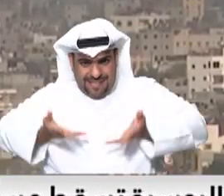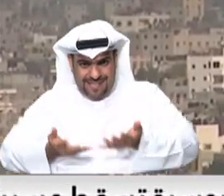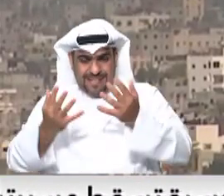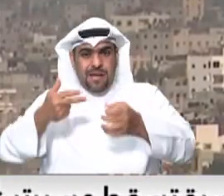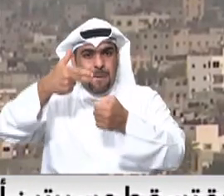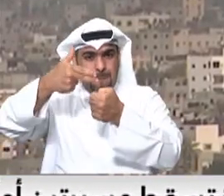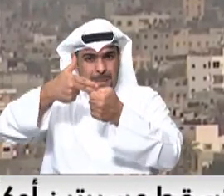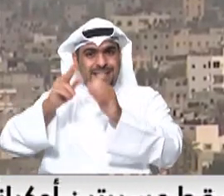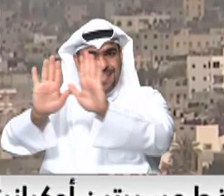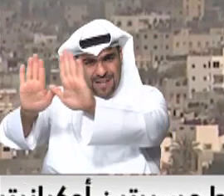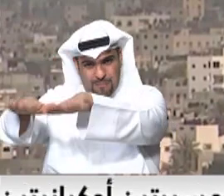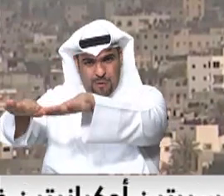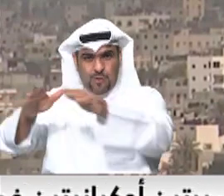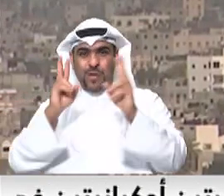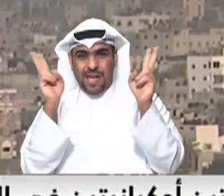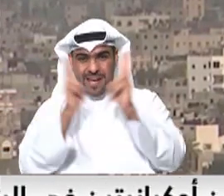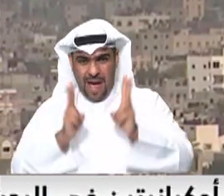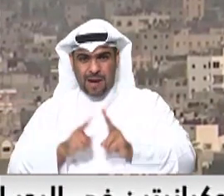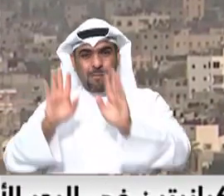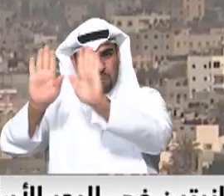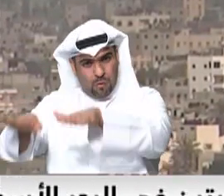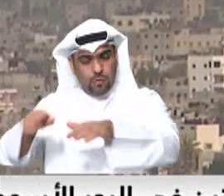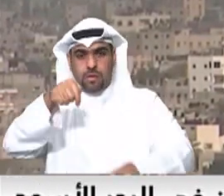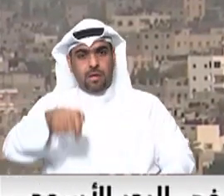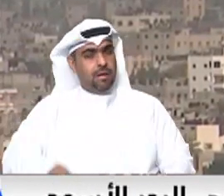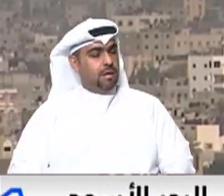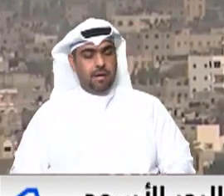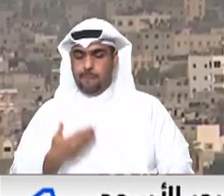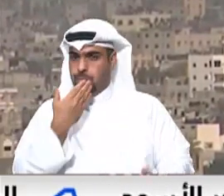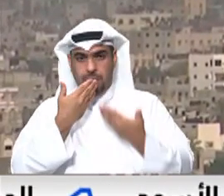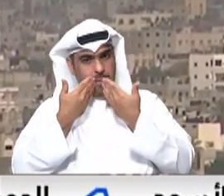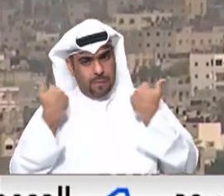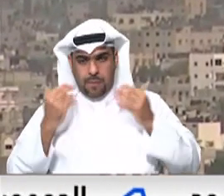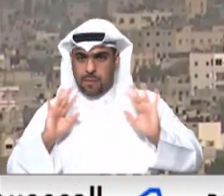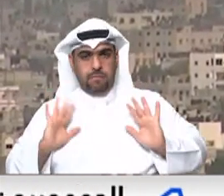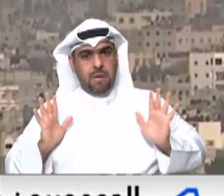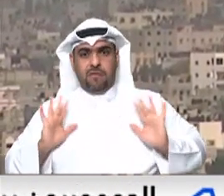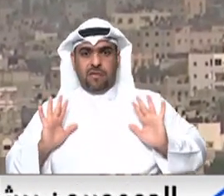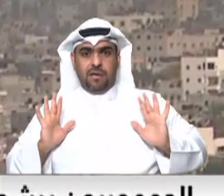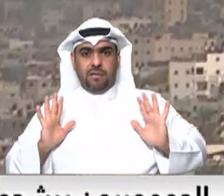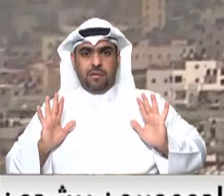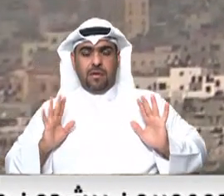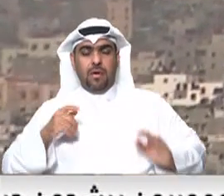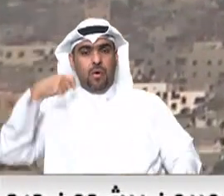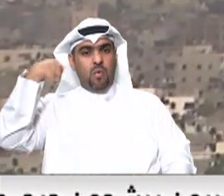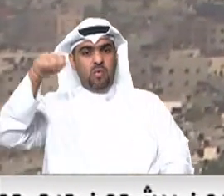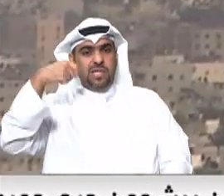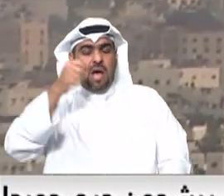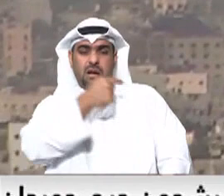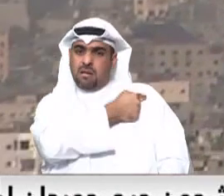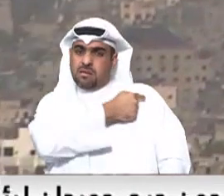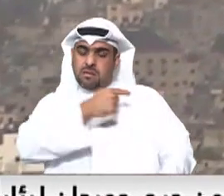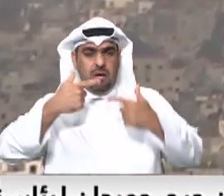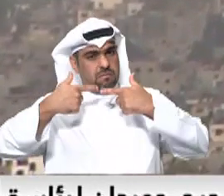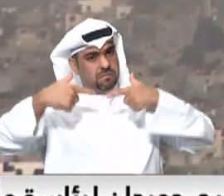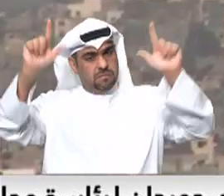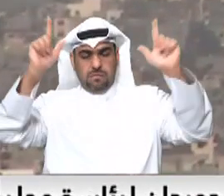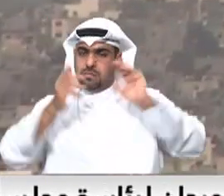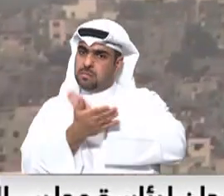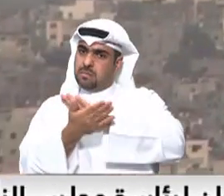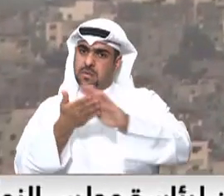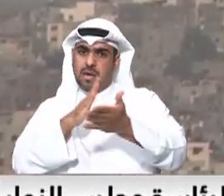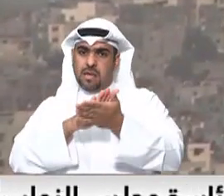ونقوص الخطر سيدق، هو بالفعل دق بسبب غياب الوقود، الكهرباء، الماء،